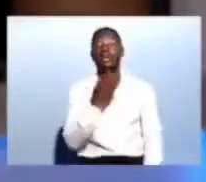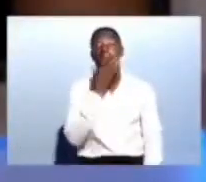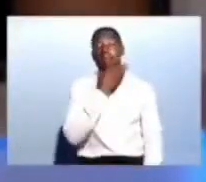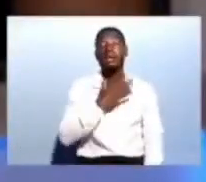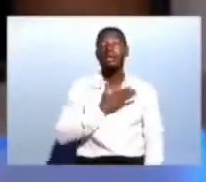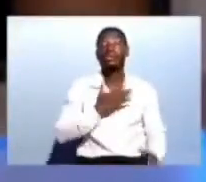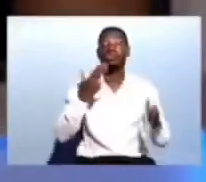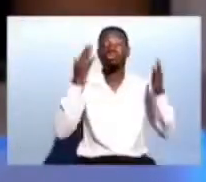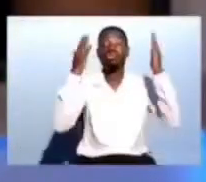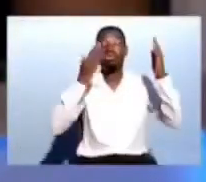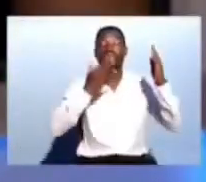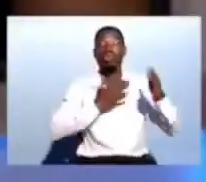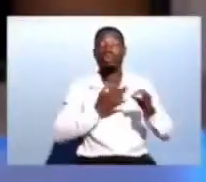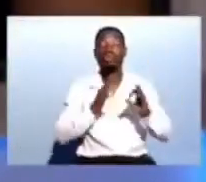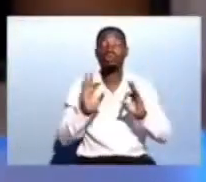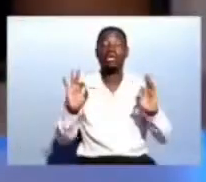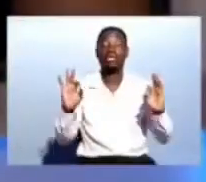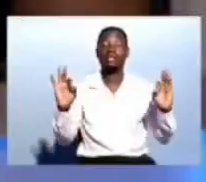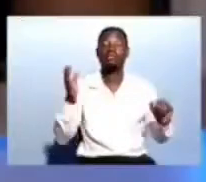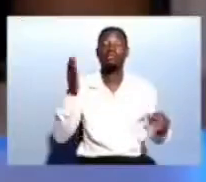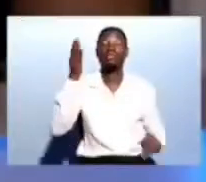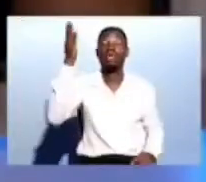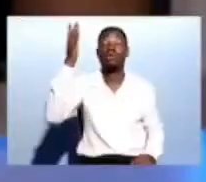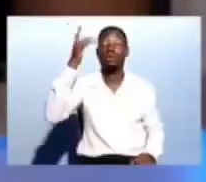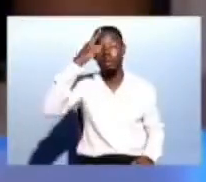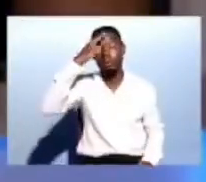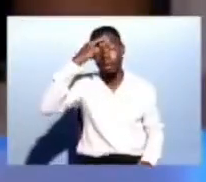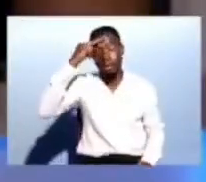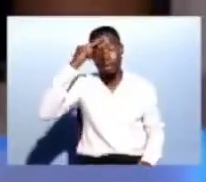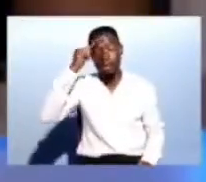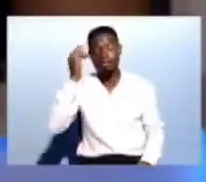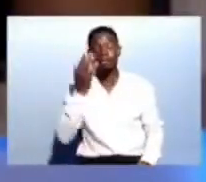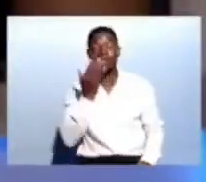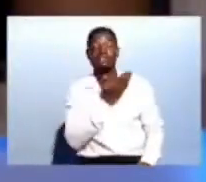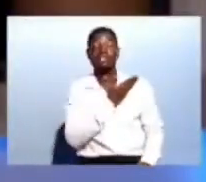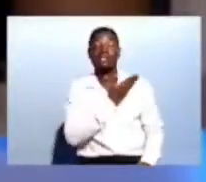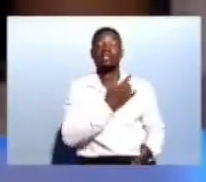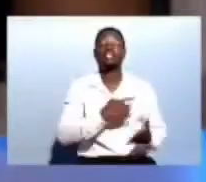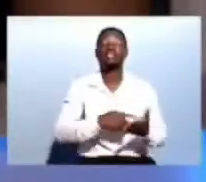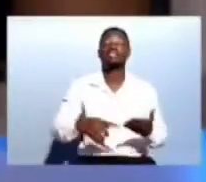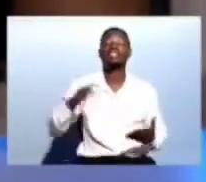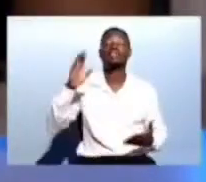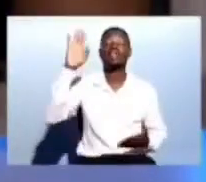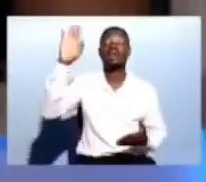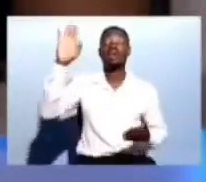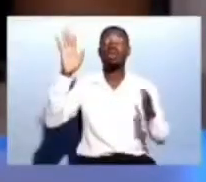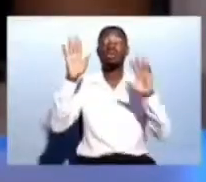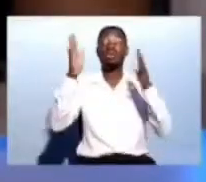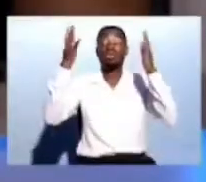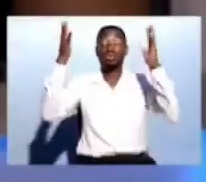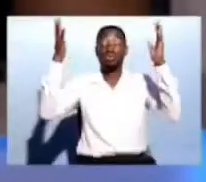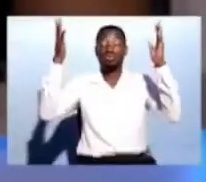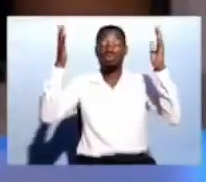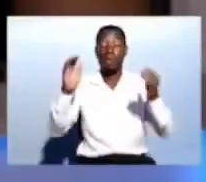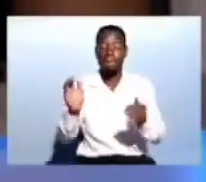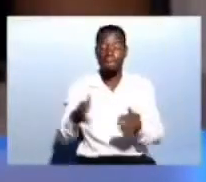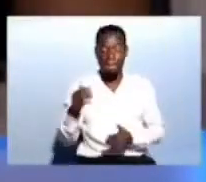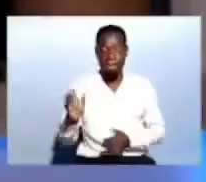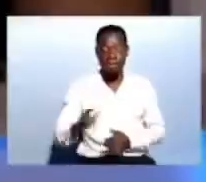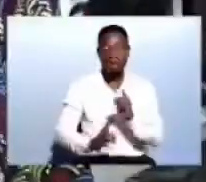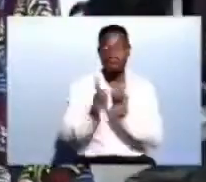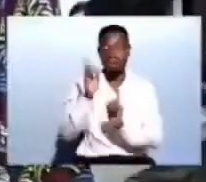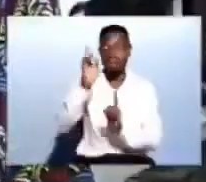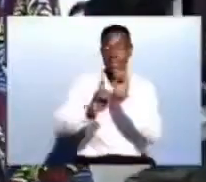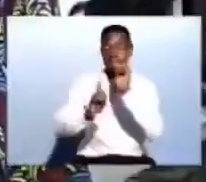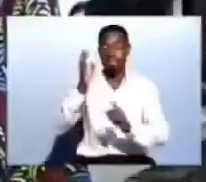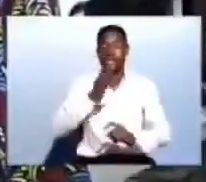Baba yetu na Mungu wetu mtakatifu, wewe ni mwaminifu sana, jina lako litukuzwe. Palilia miti yetu ya